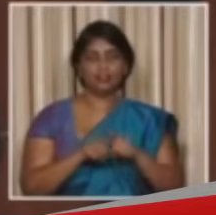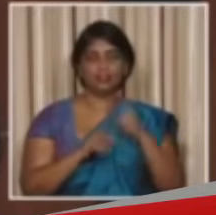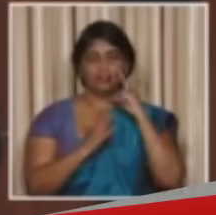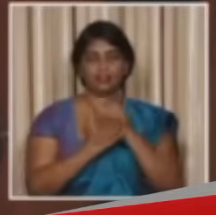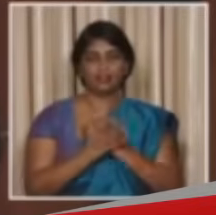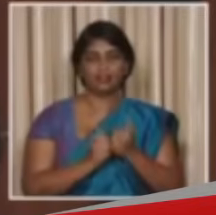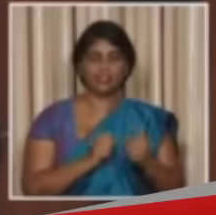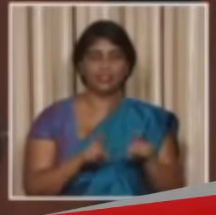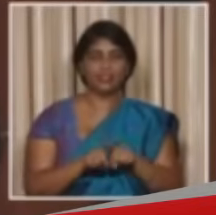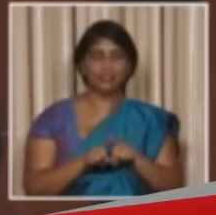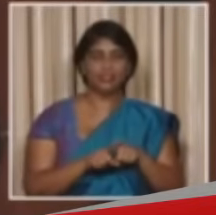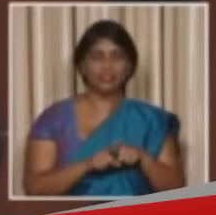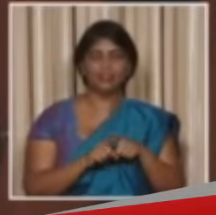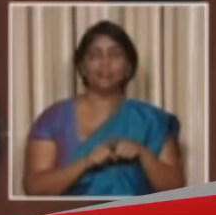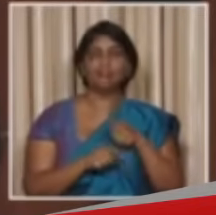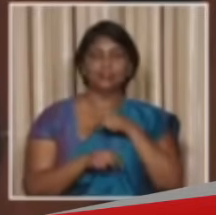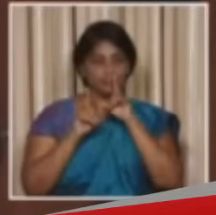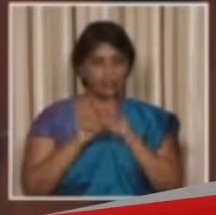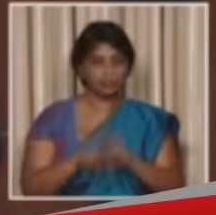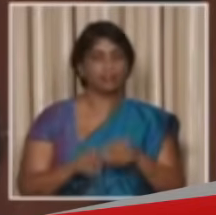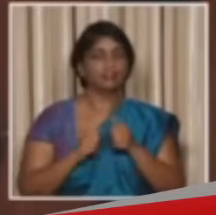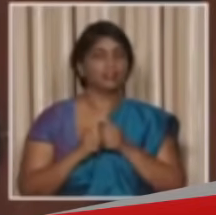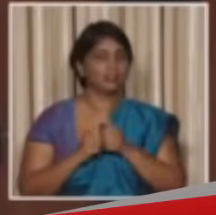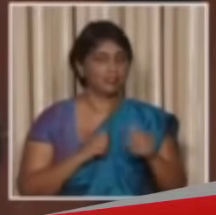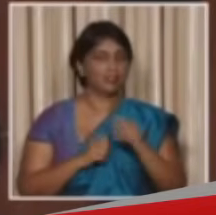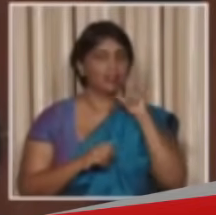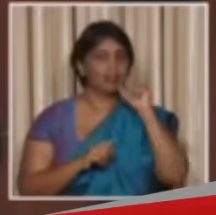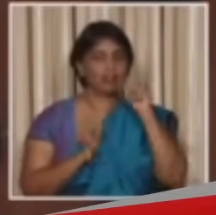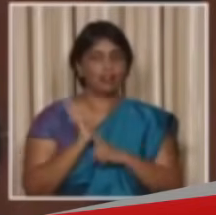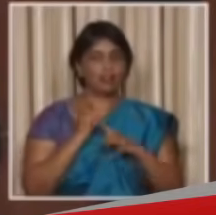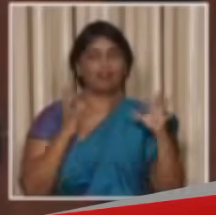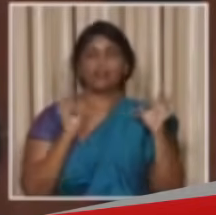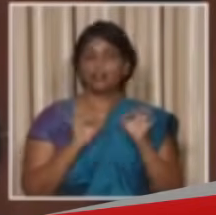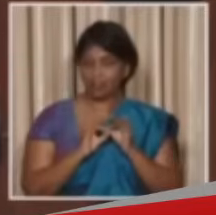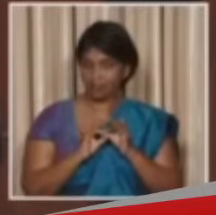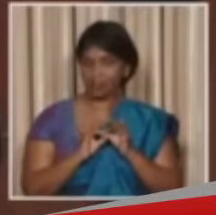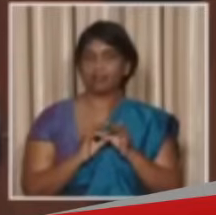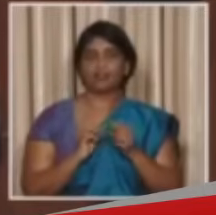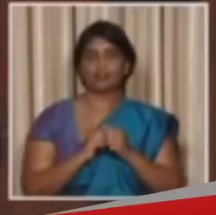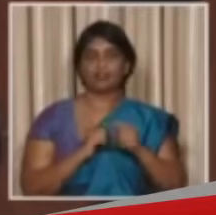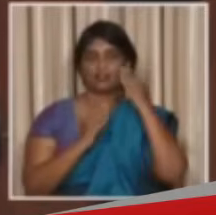IMF එකත් එක්ක අපි කරගත්ත එකඟතාව අනුව මේ කැසිනෝ වලට ගන්න බද්ද